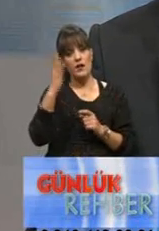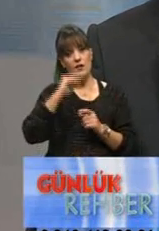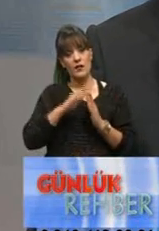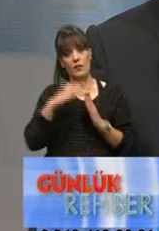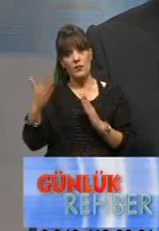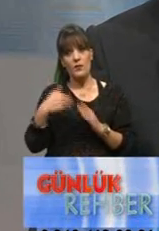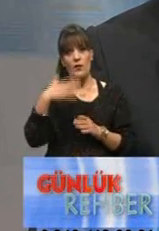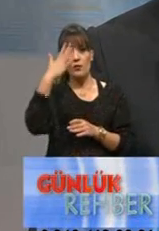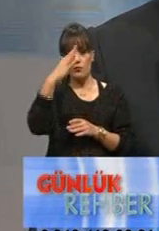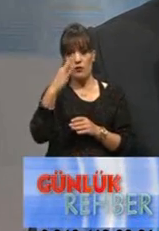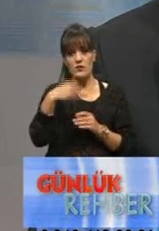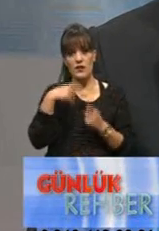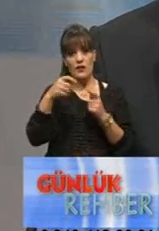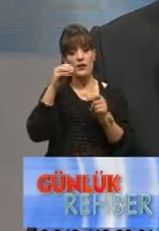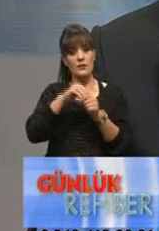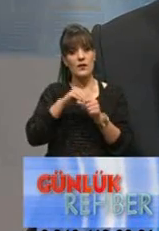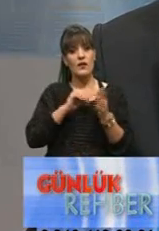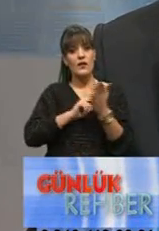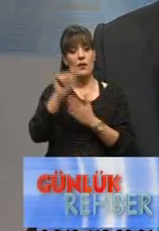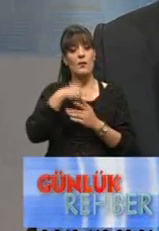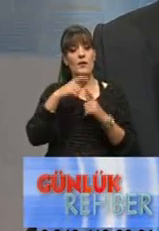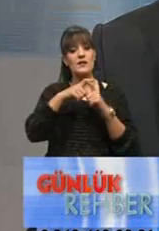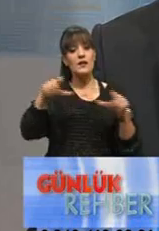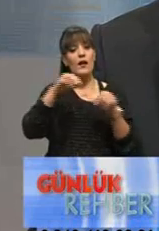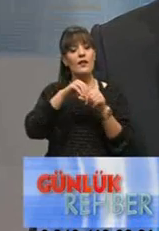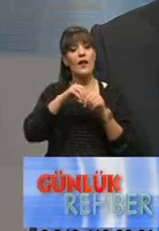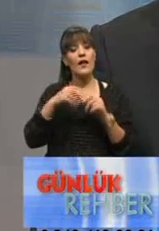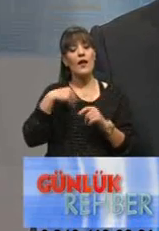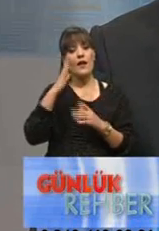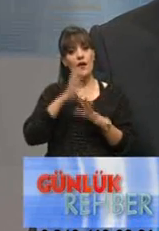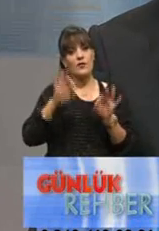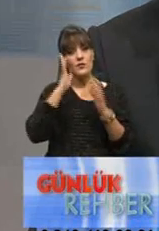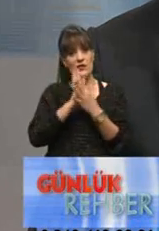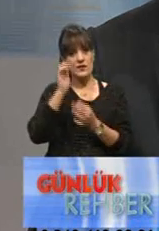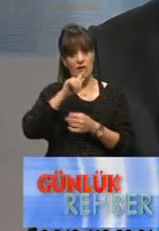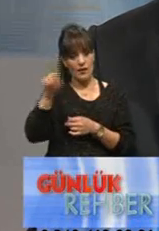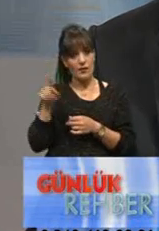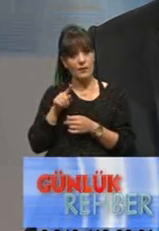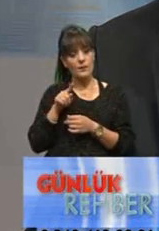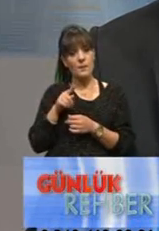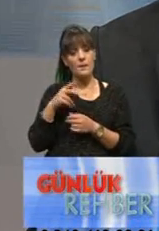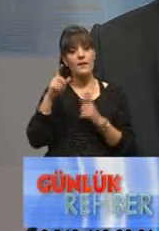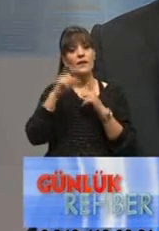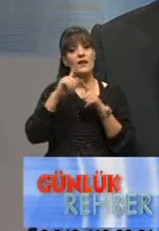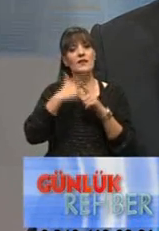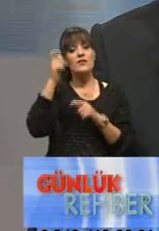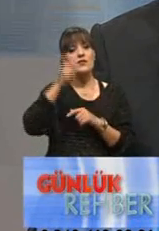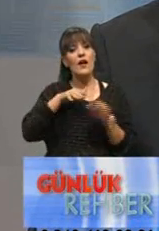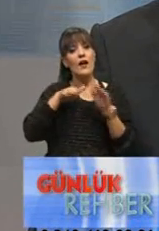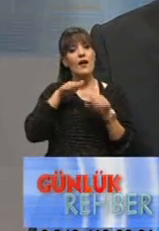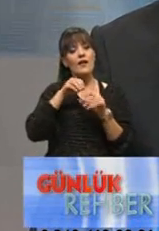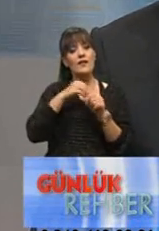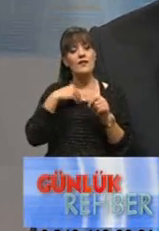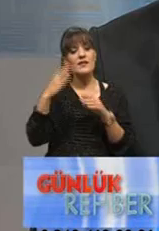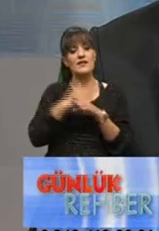anlamda. Profesyonel eğitimde tabii tamamen sahneye hazırlıyoruz biz insanları. DJ'lerin bir set bütünlüğü